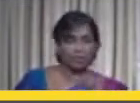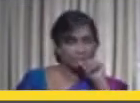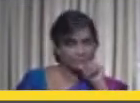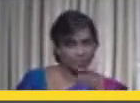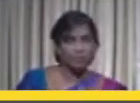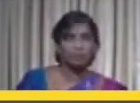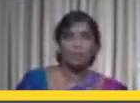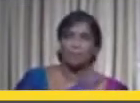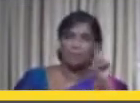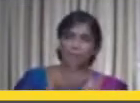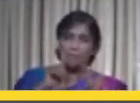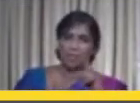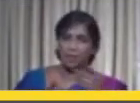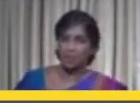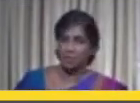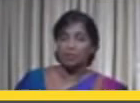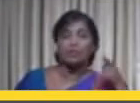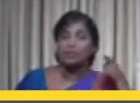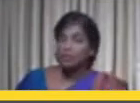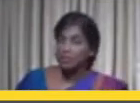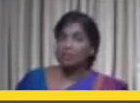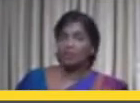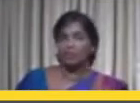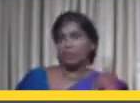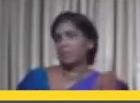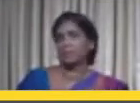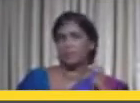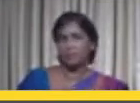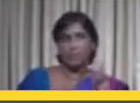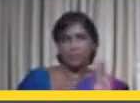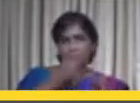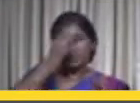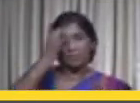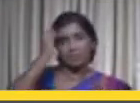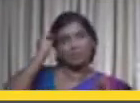एत्तवासेम पार्लिमेंट अन्न इतना अद मे प्रश्न अतिवेलाती है